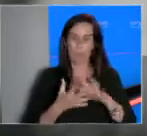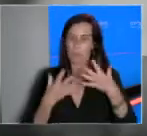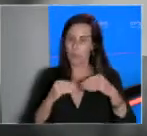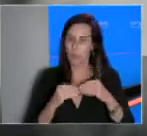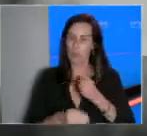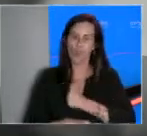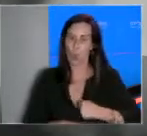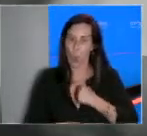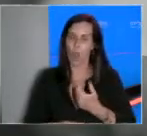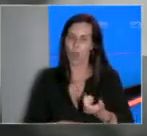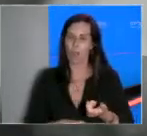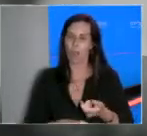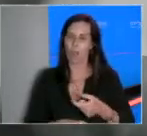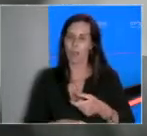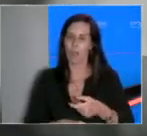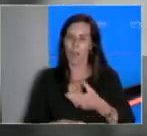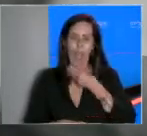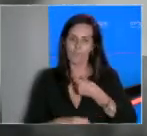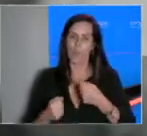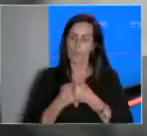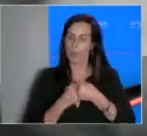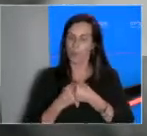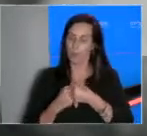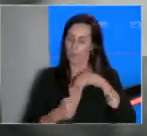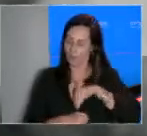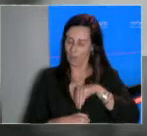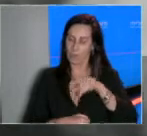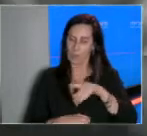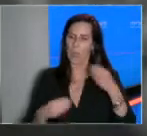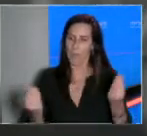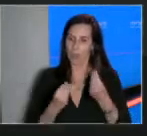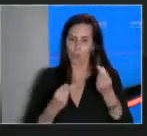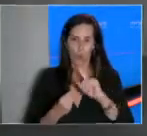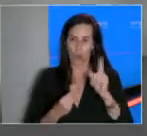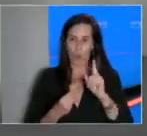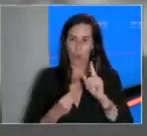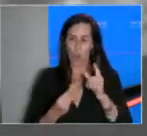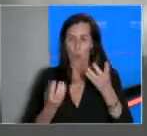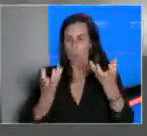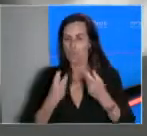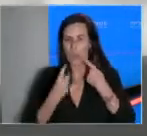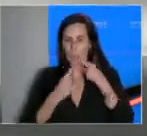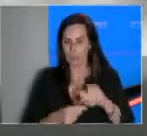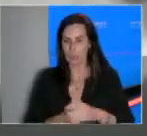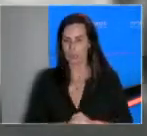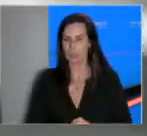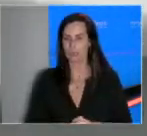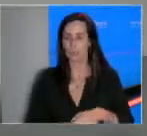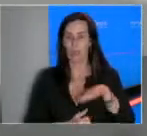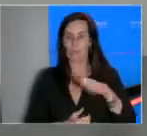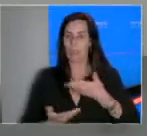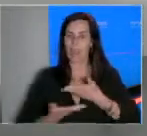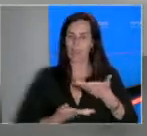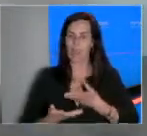משפחה שכולה, עברה מתמודד נפש, שזה גם משהו שלא כל כך סקסי לדבר עליו, גם